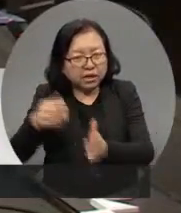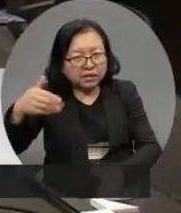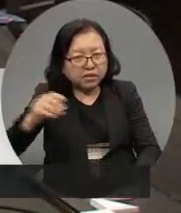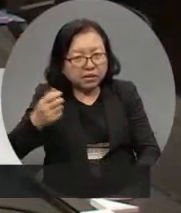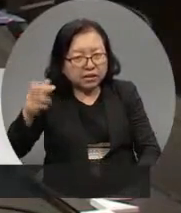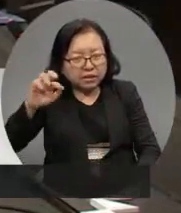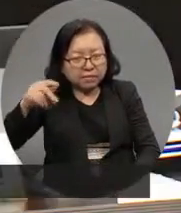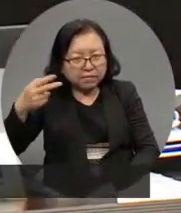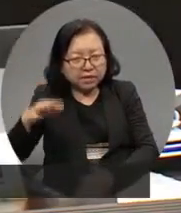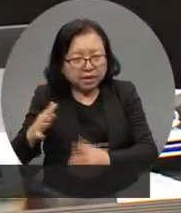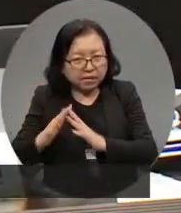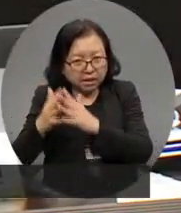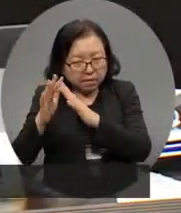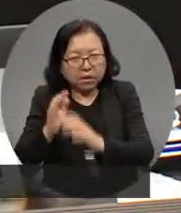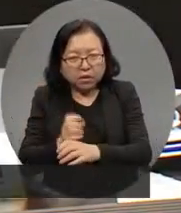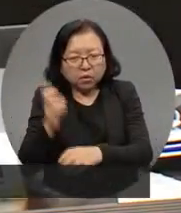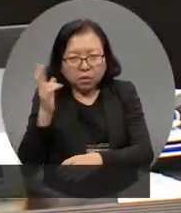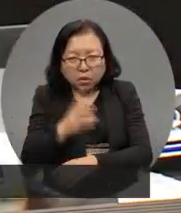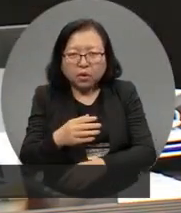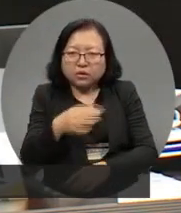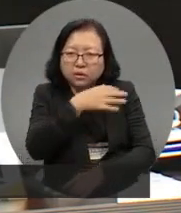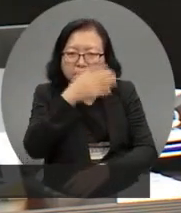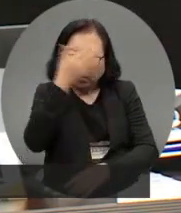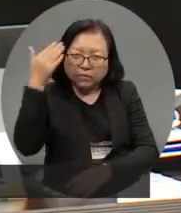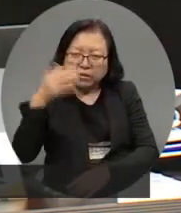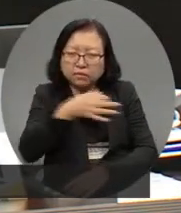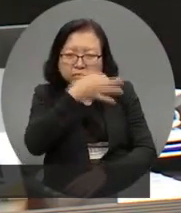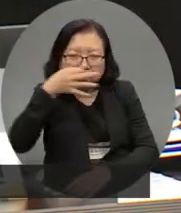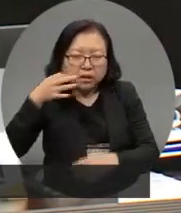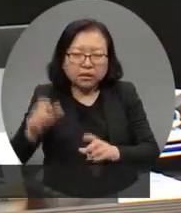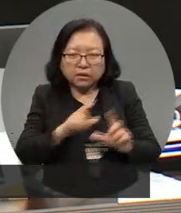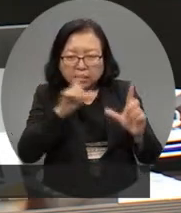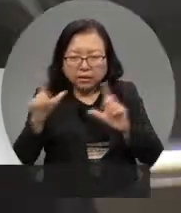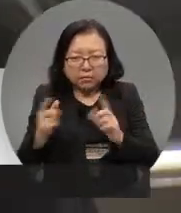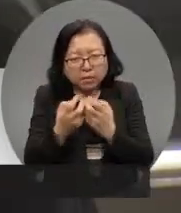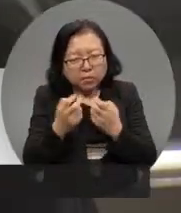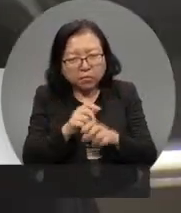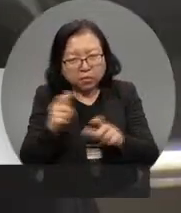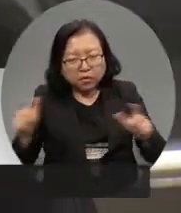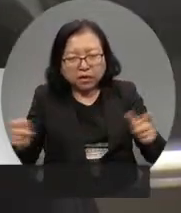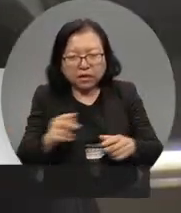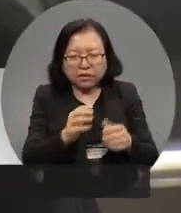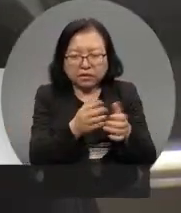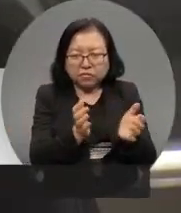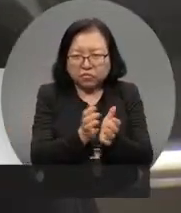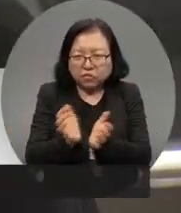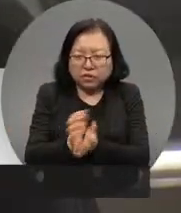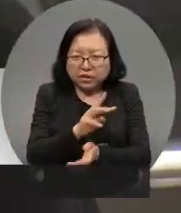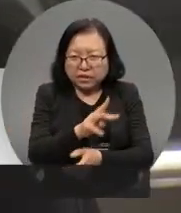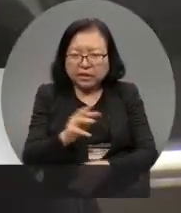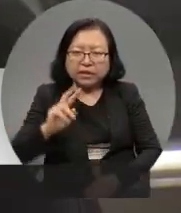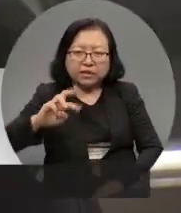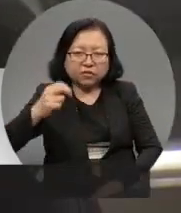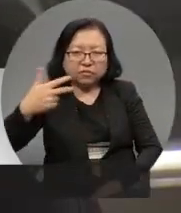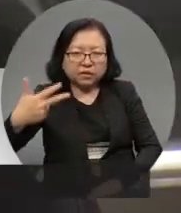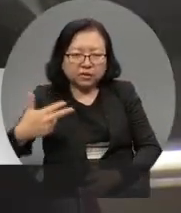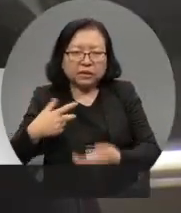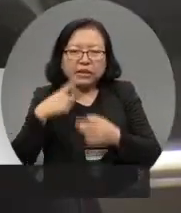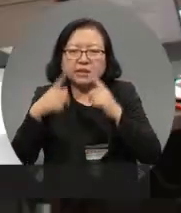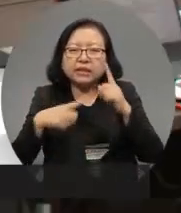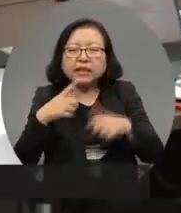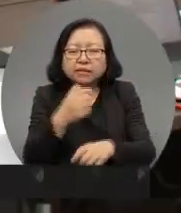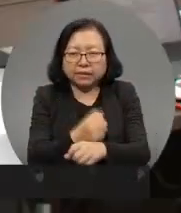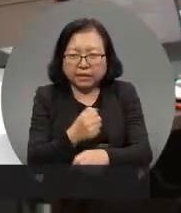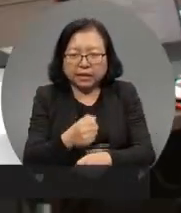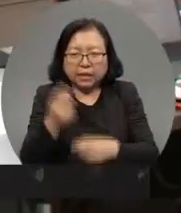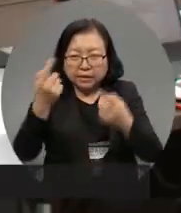청년이 신나게 살 수 있는 충북 정책 등 3개 분야 27개 정책을 제안했습니다. 진흥원은 대학생들의